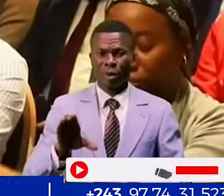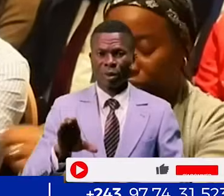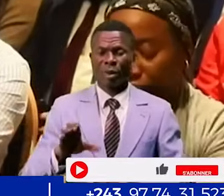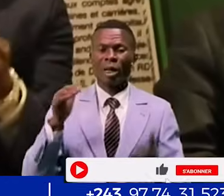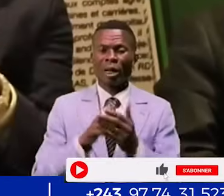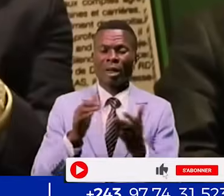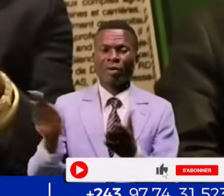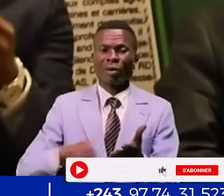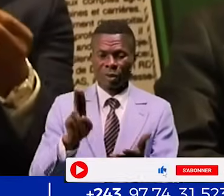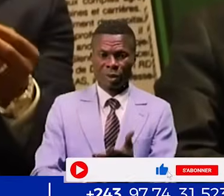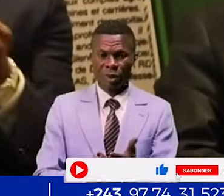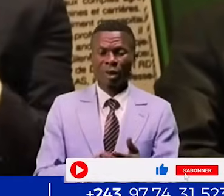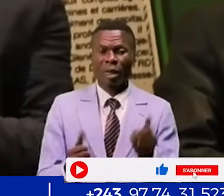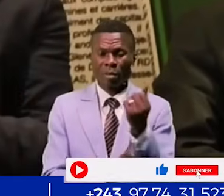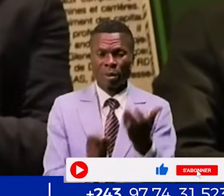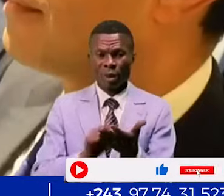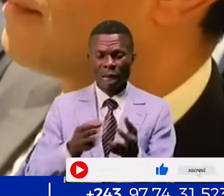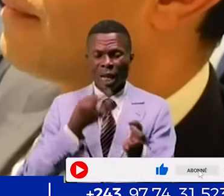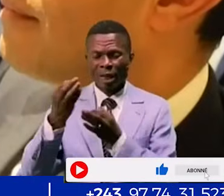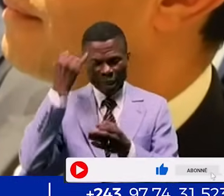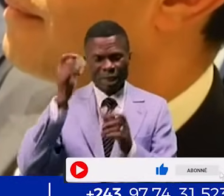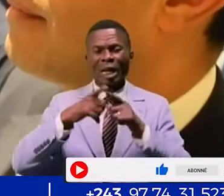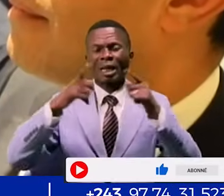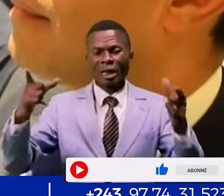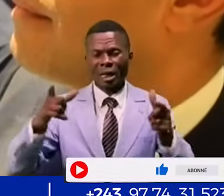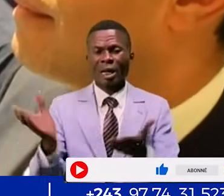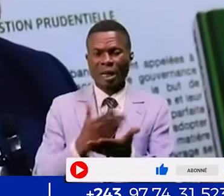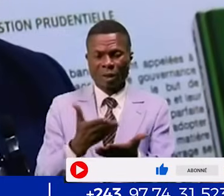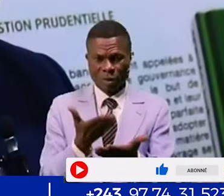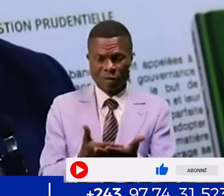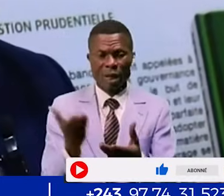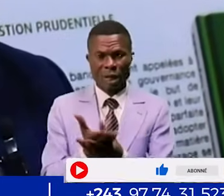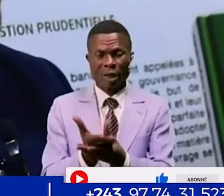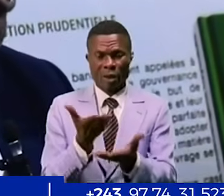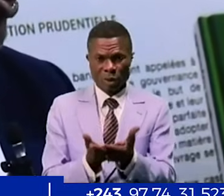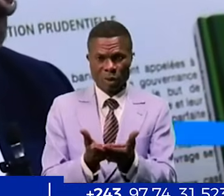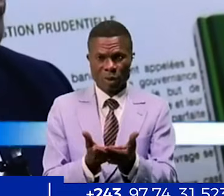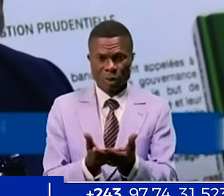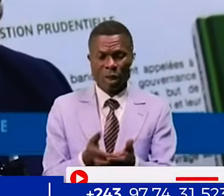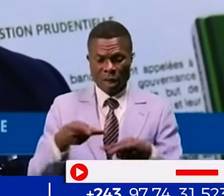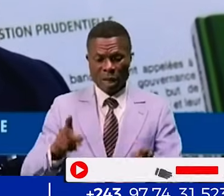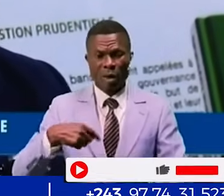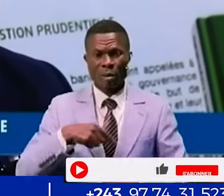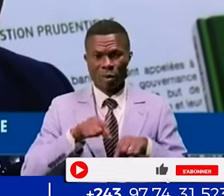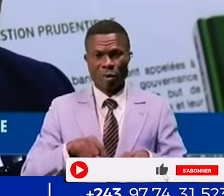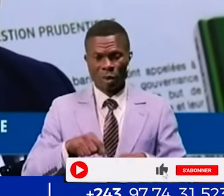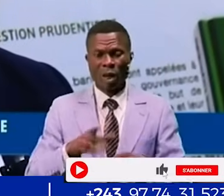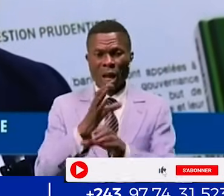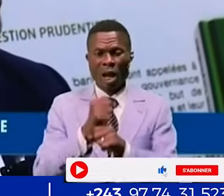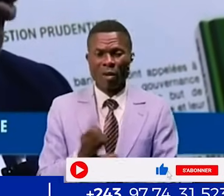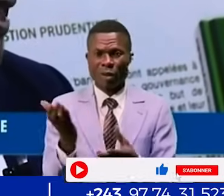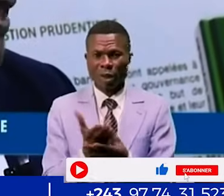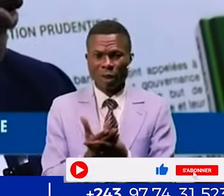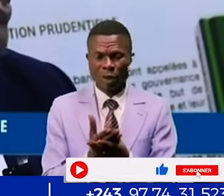pressions fiscales. L'auteur donne ici les grandes lignes de sa publication. Cet ouvrage en fait, nous a permis aujourd'hui d'avoir un outil